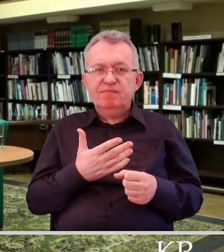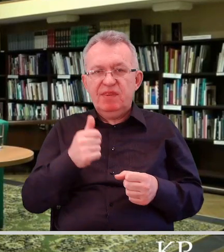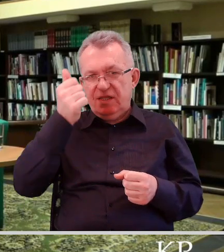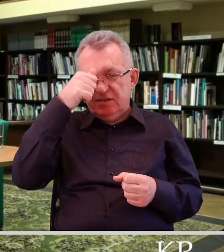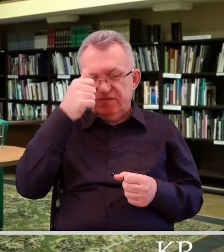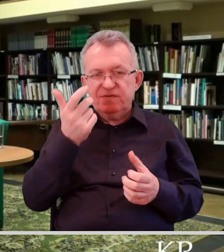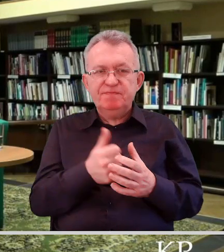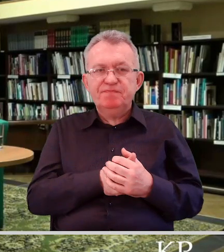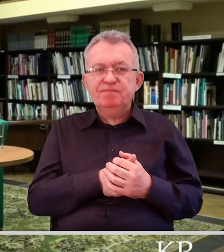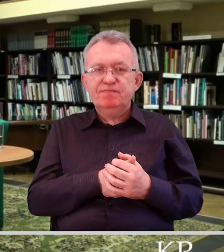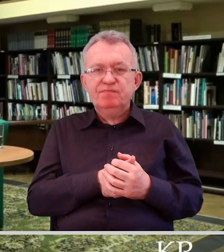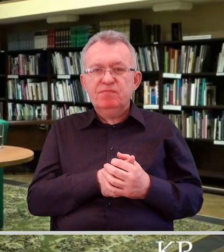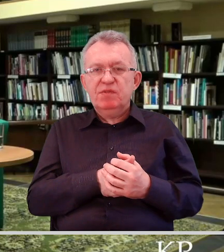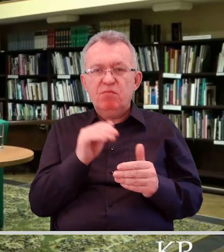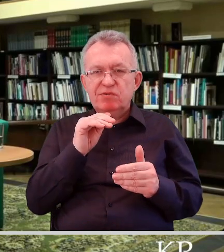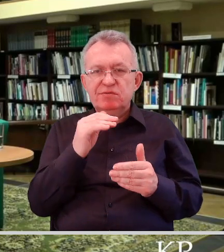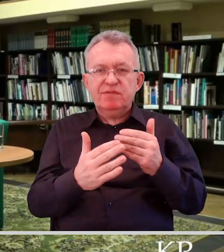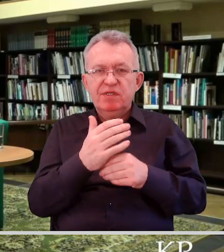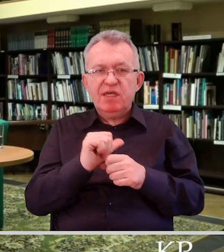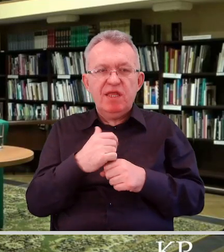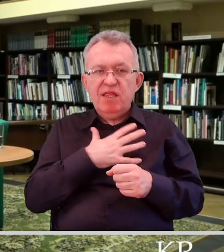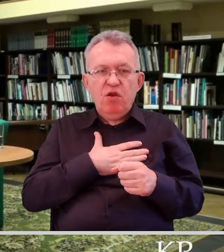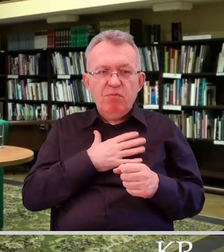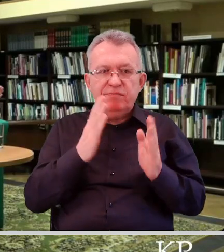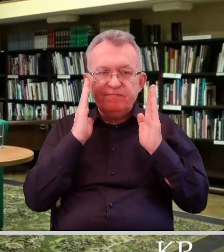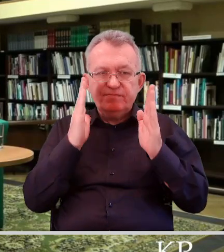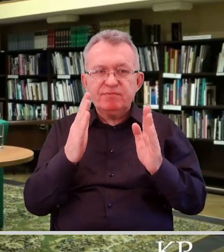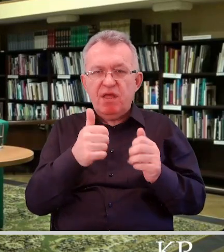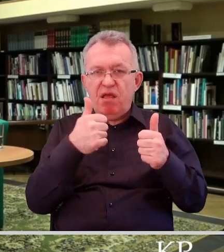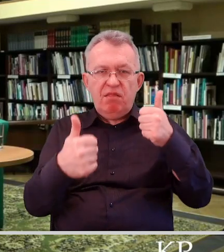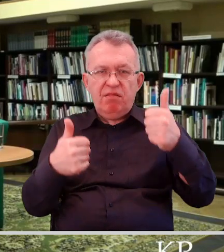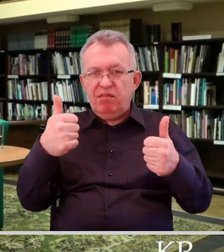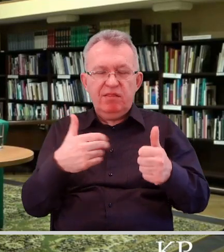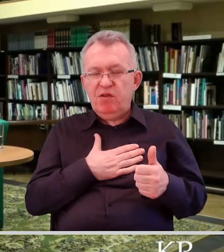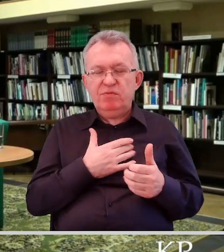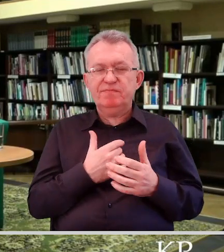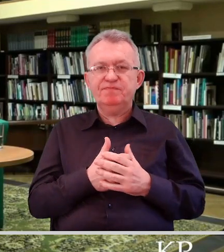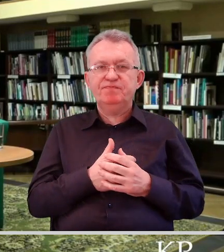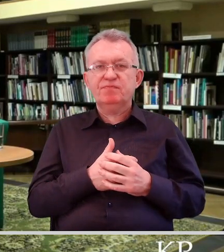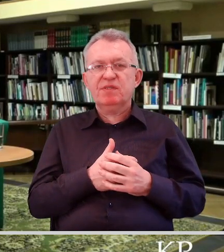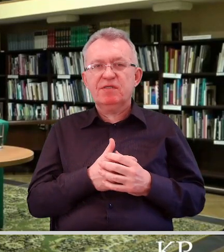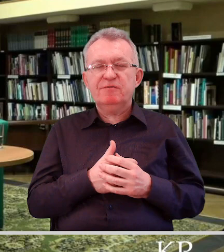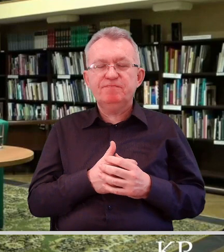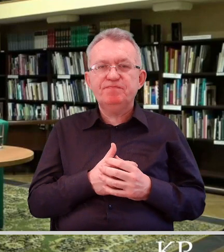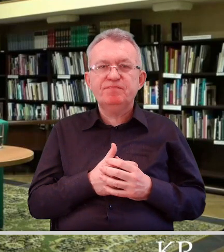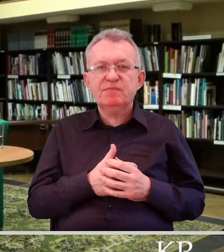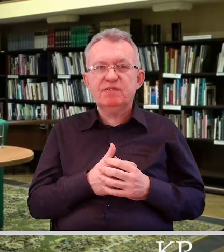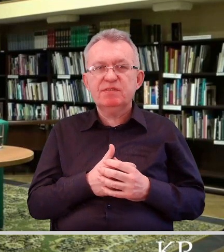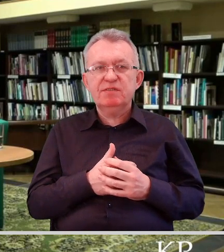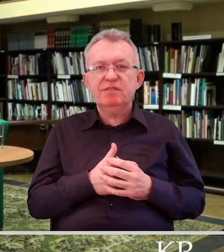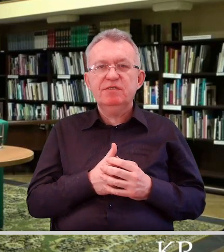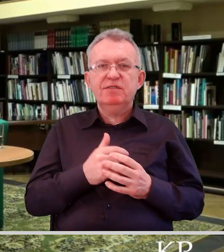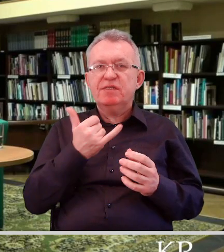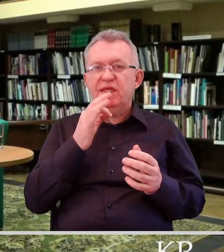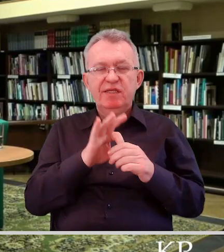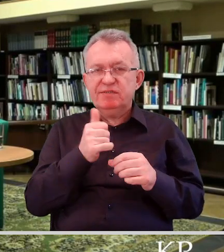nazwę. Może to też wynika z tego, że ja nie lubię się określać jeden do jednego, że nawet teraz określenie pisarka to też nie jest